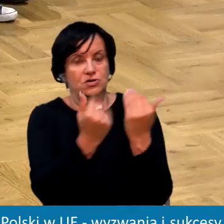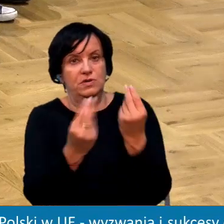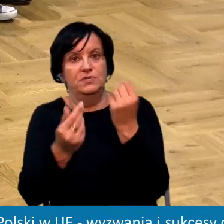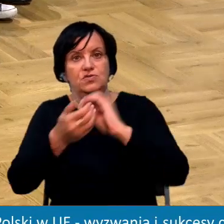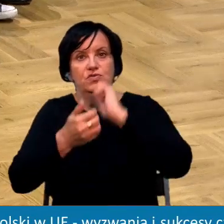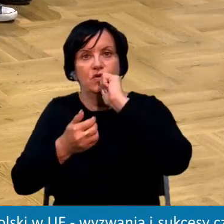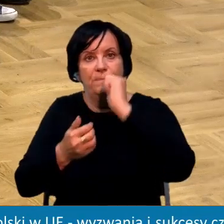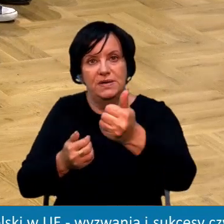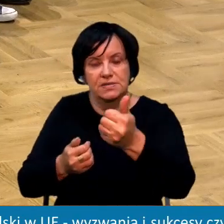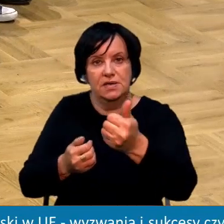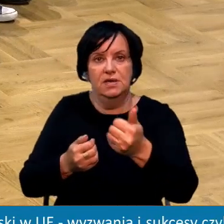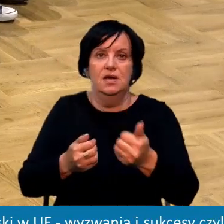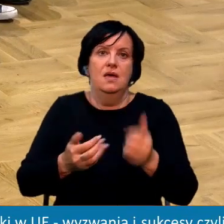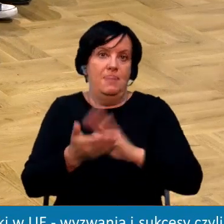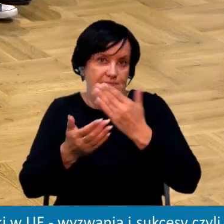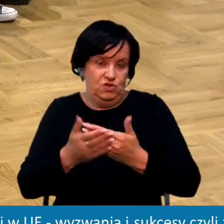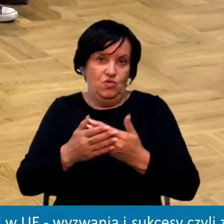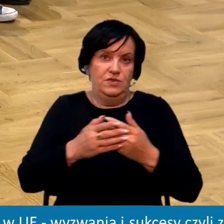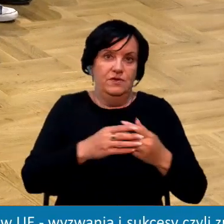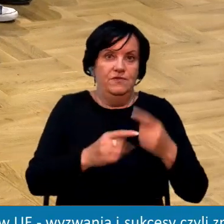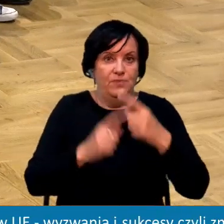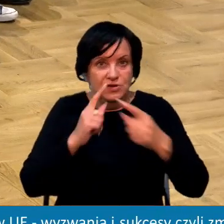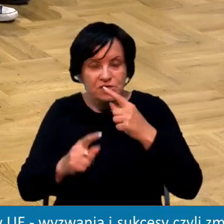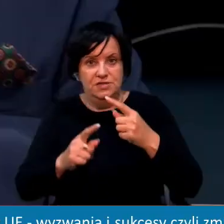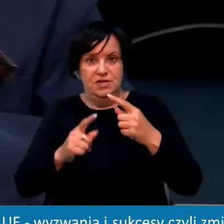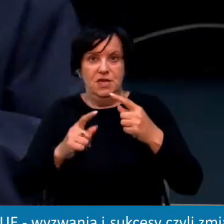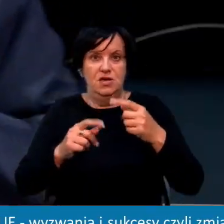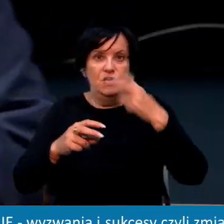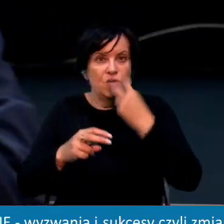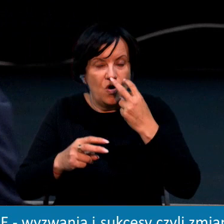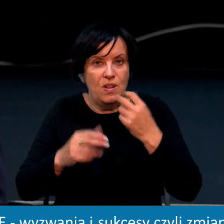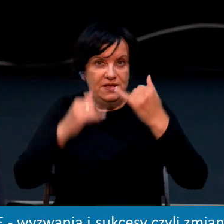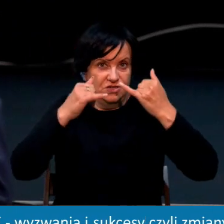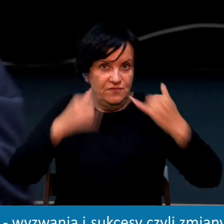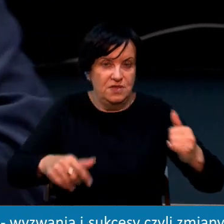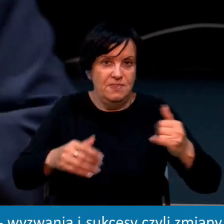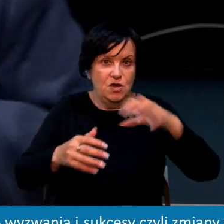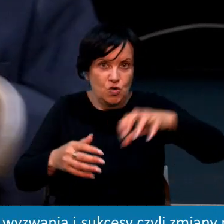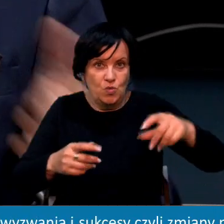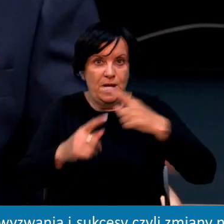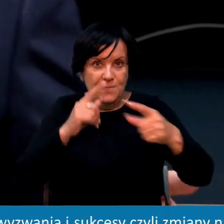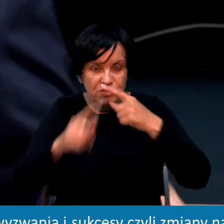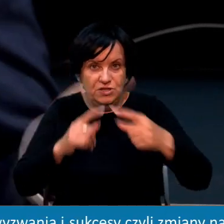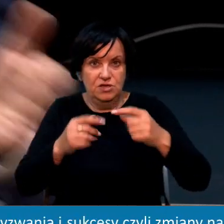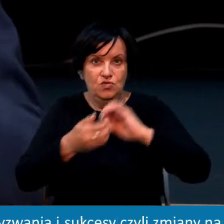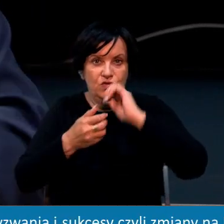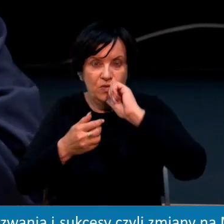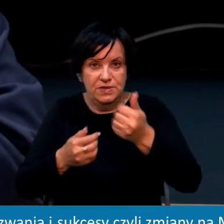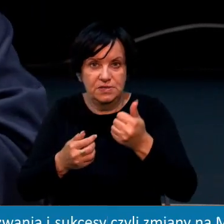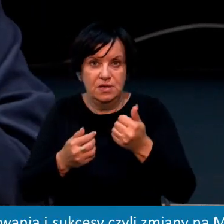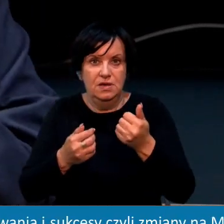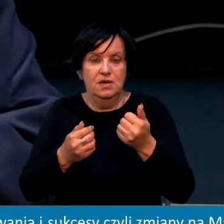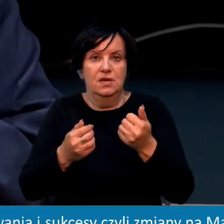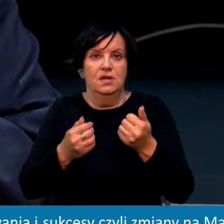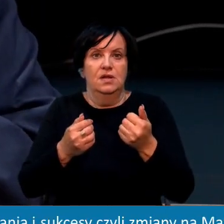jest wspólna polityka rolna, a też polityka spójności i inne polityki, i odjęli od